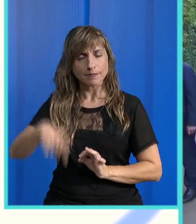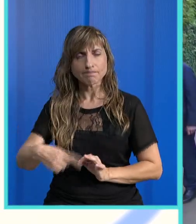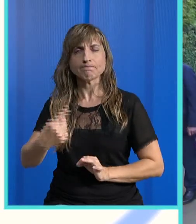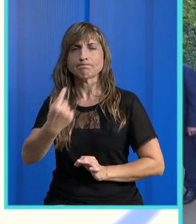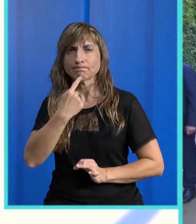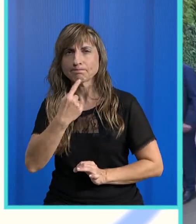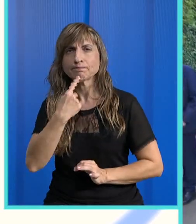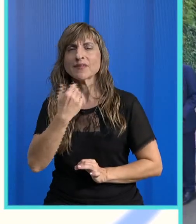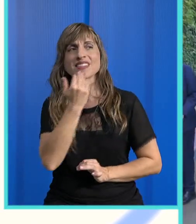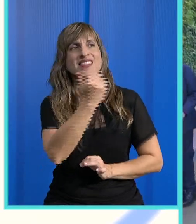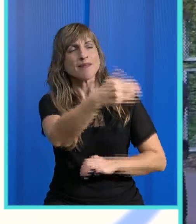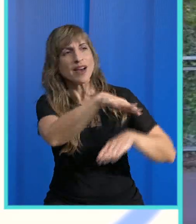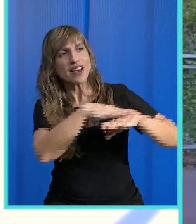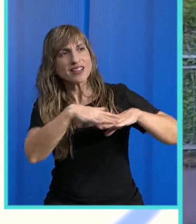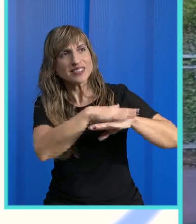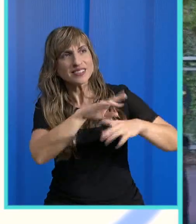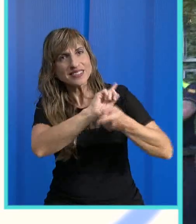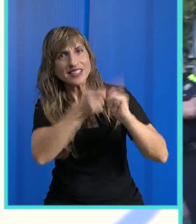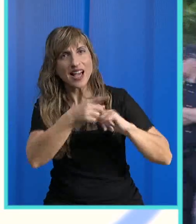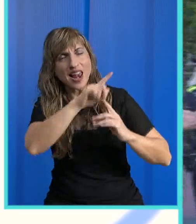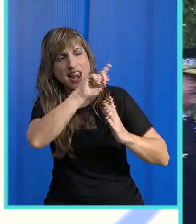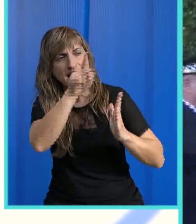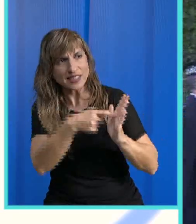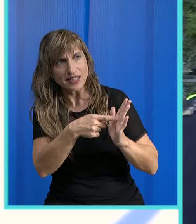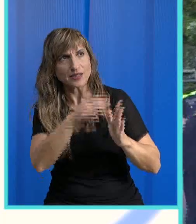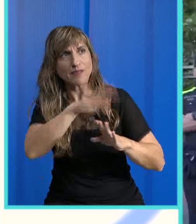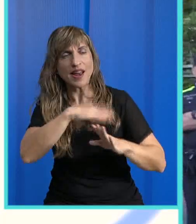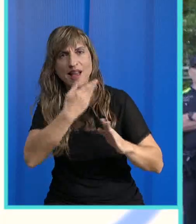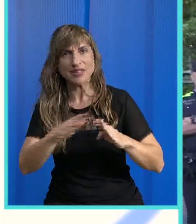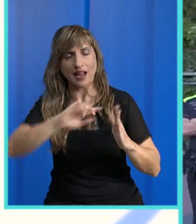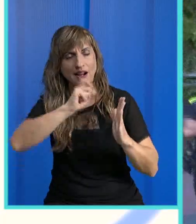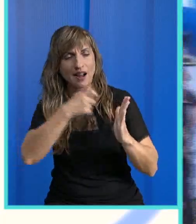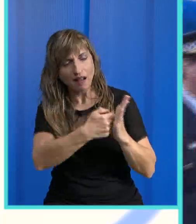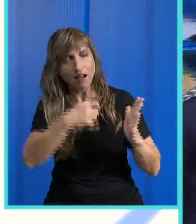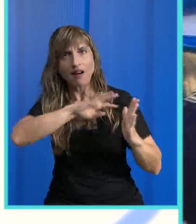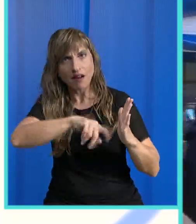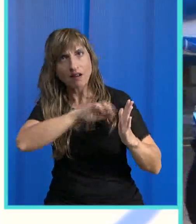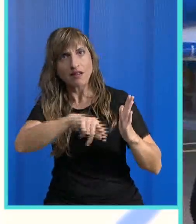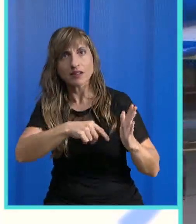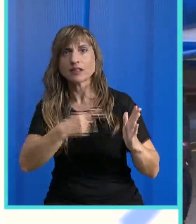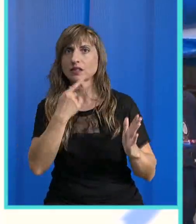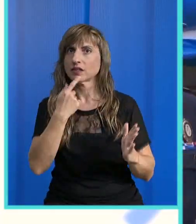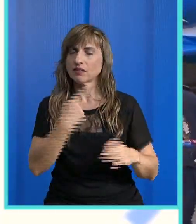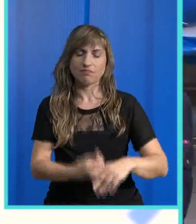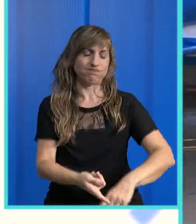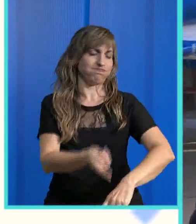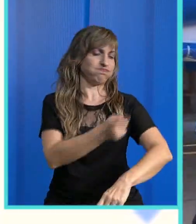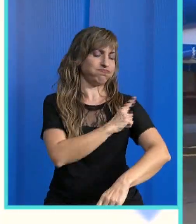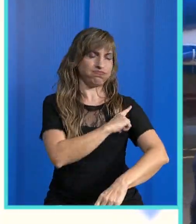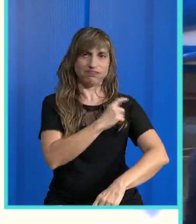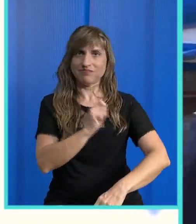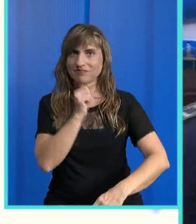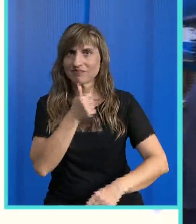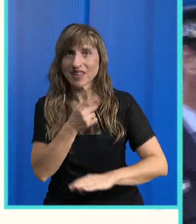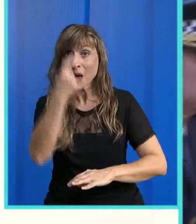en reclamar a l'Estat que impulsi canvis legislatius per evitar la multireincidència. Ha titllat de barbaritat i despropòsit que aquest